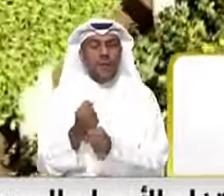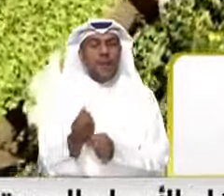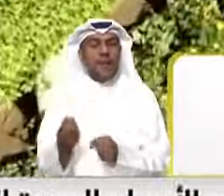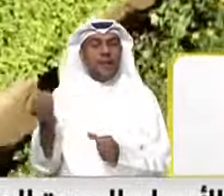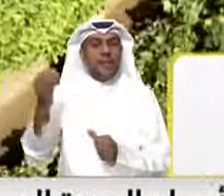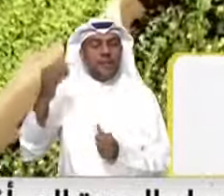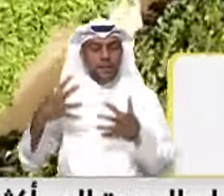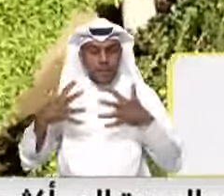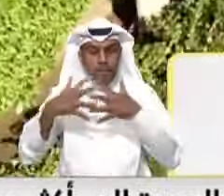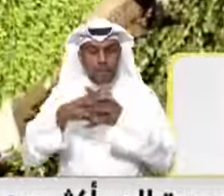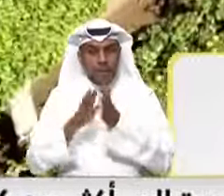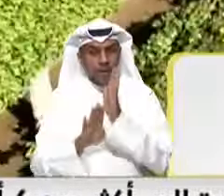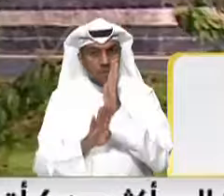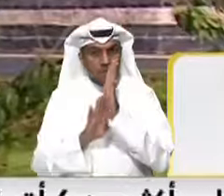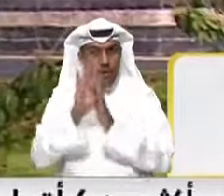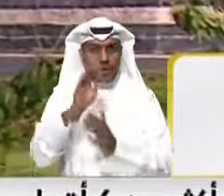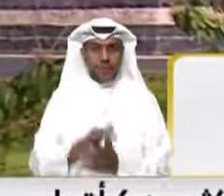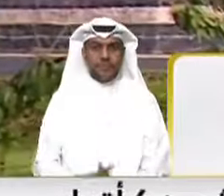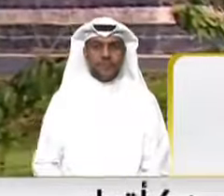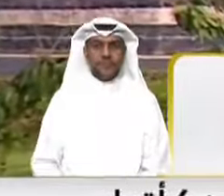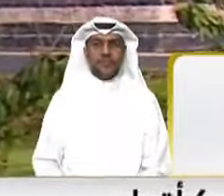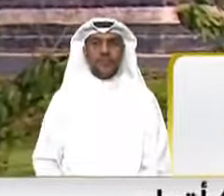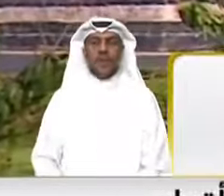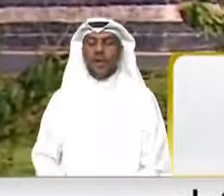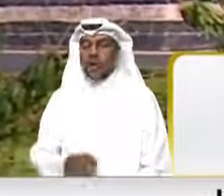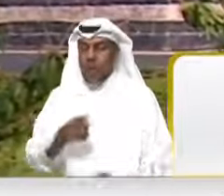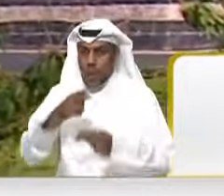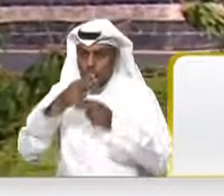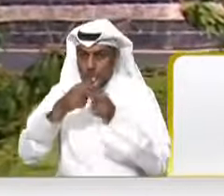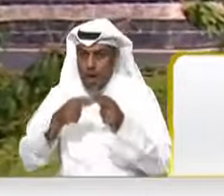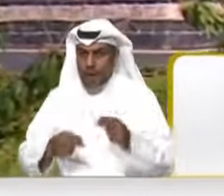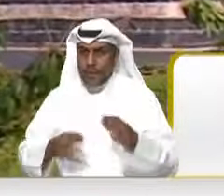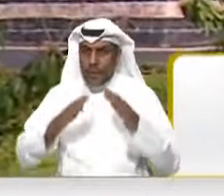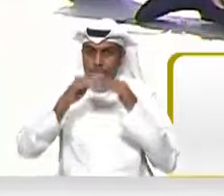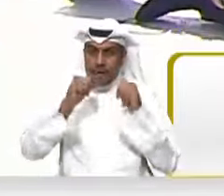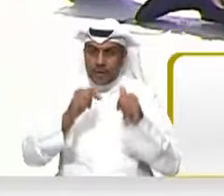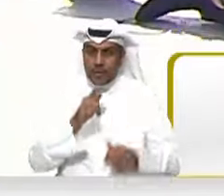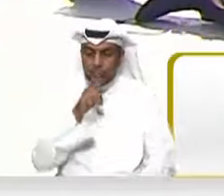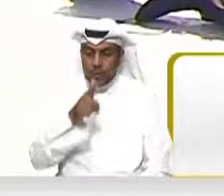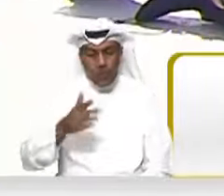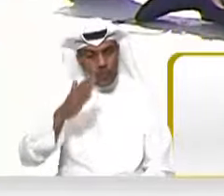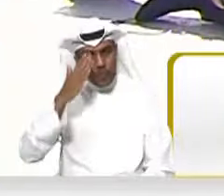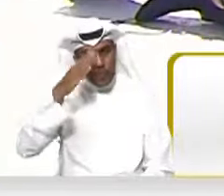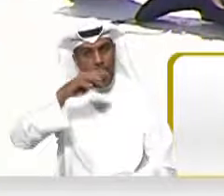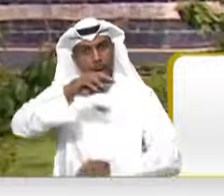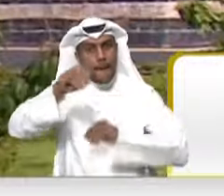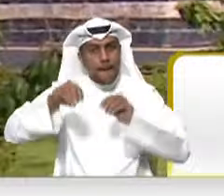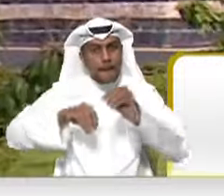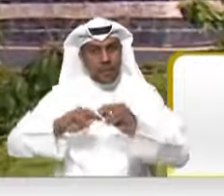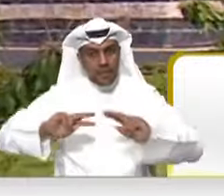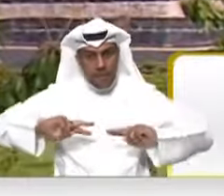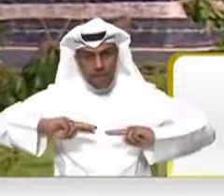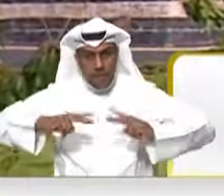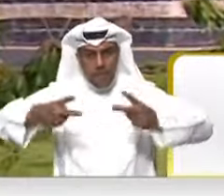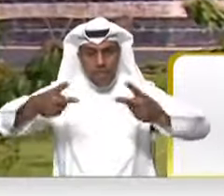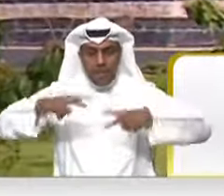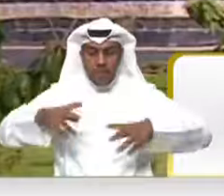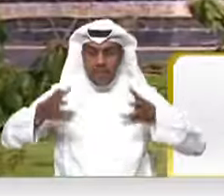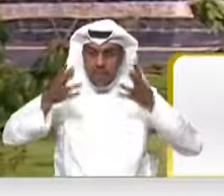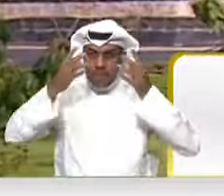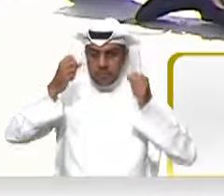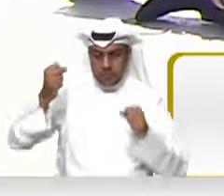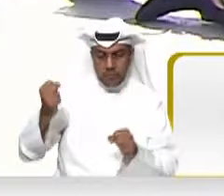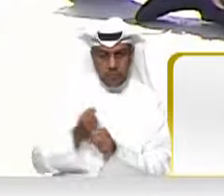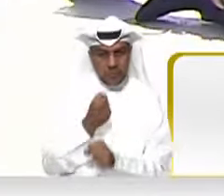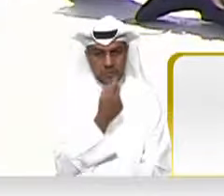التعاون المشترك. ثمن الجانبان الدعم المتبادل بين البلدين في المحافل الدولية المختلفة والذي